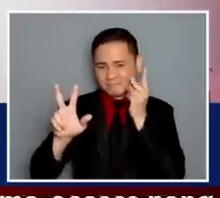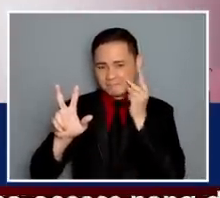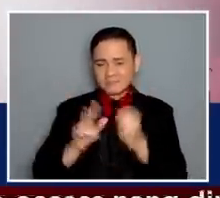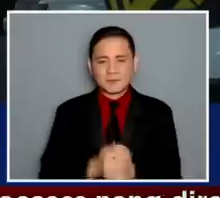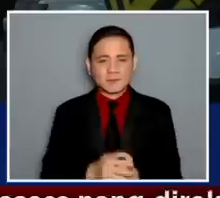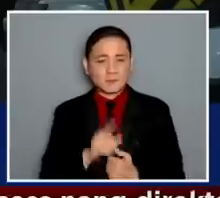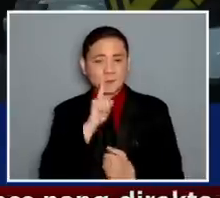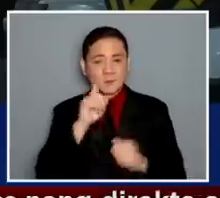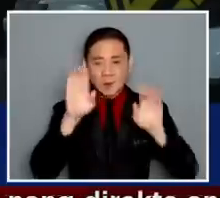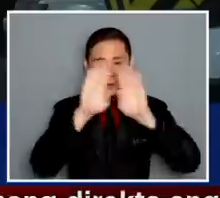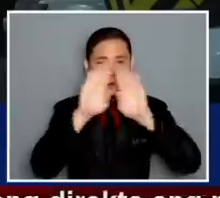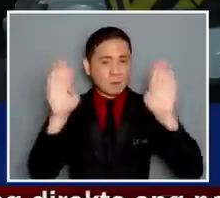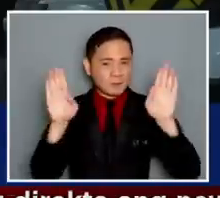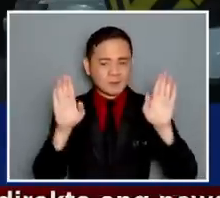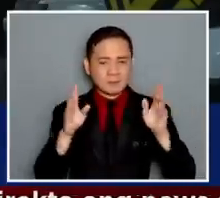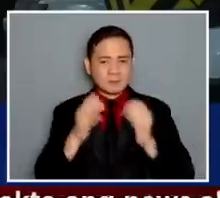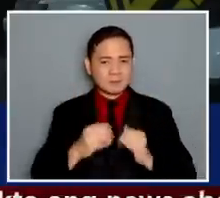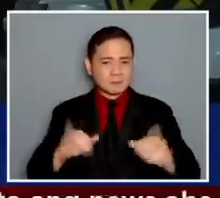idea na yun. We still want